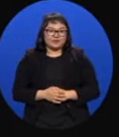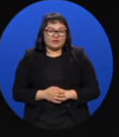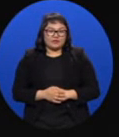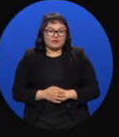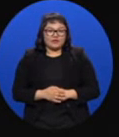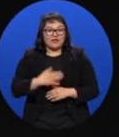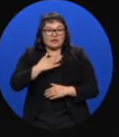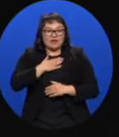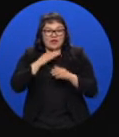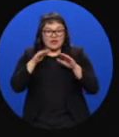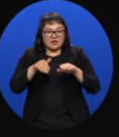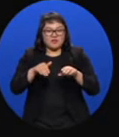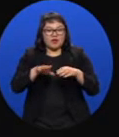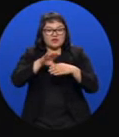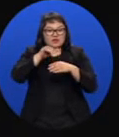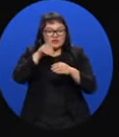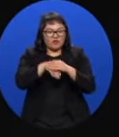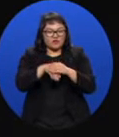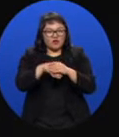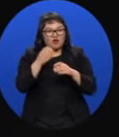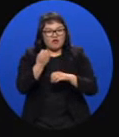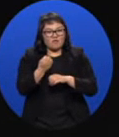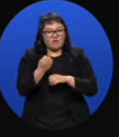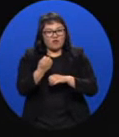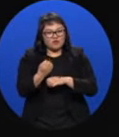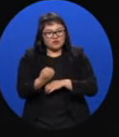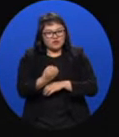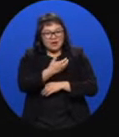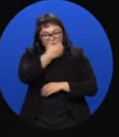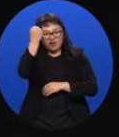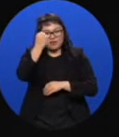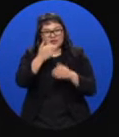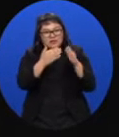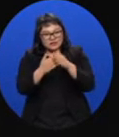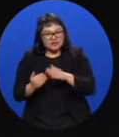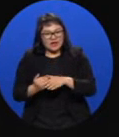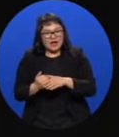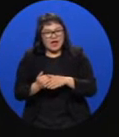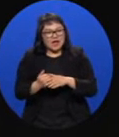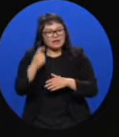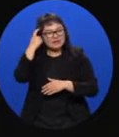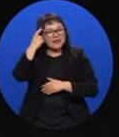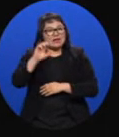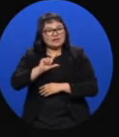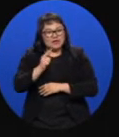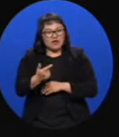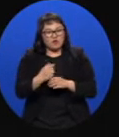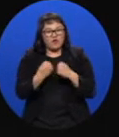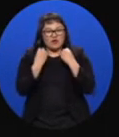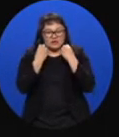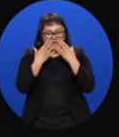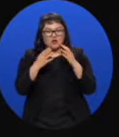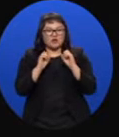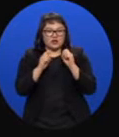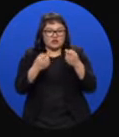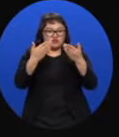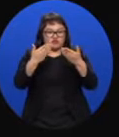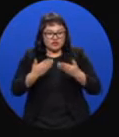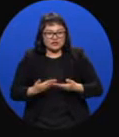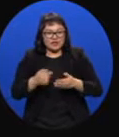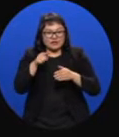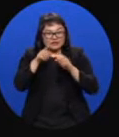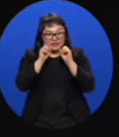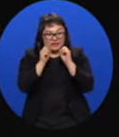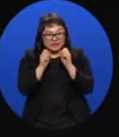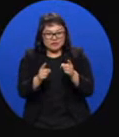제가 이번 선거에서 진다 이긴다 생각을 하지 않고 우리 시민들께서는 위성권에게 새로운 기회를 주실 것이다. 그리고 그